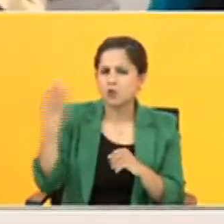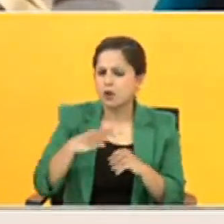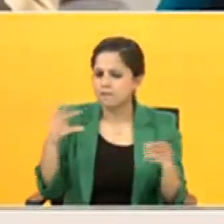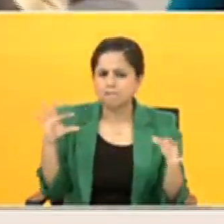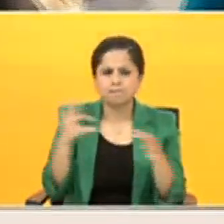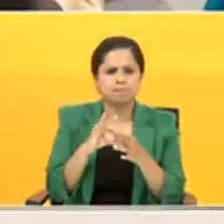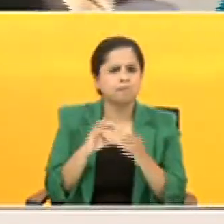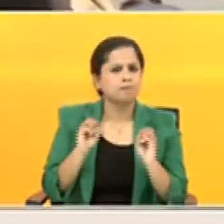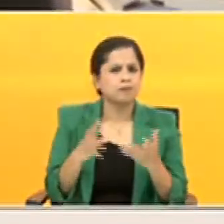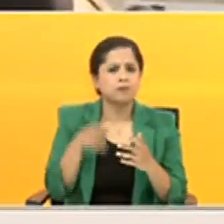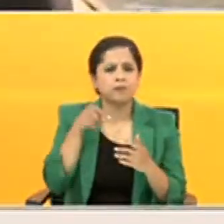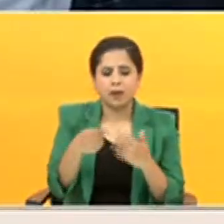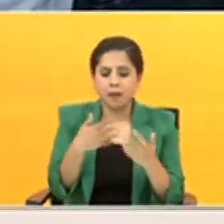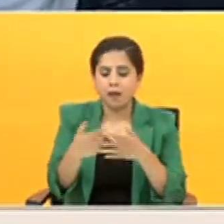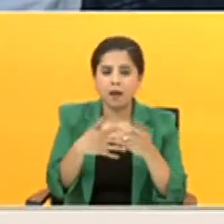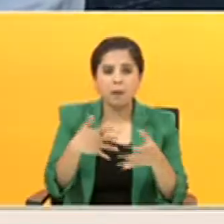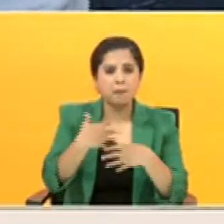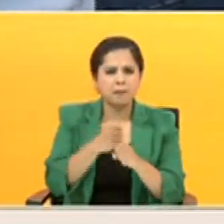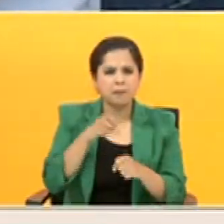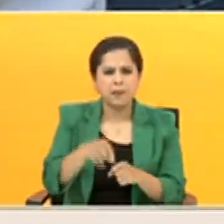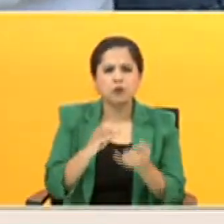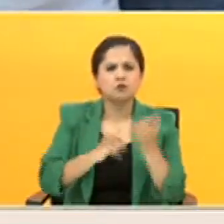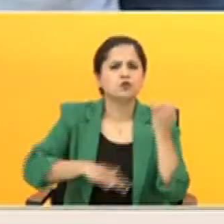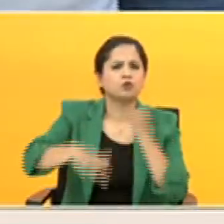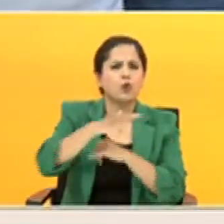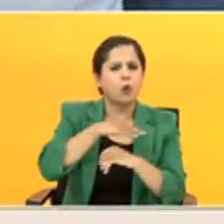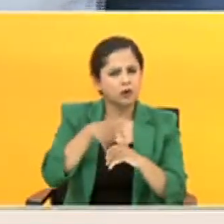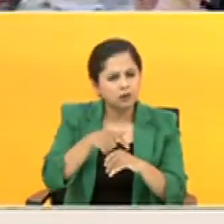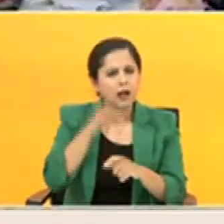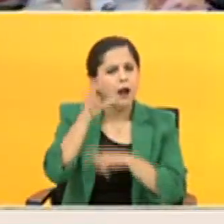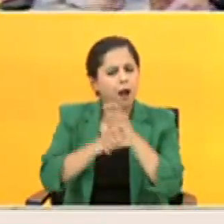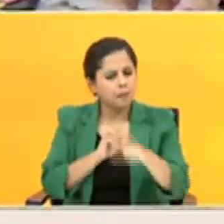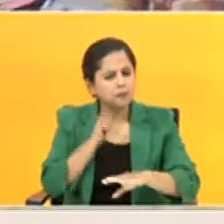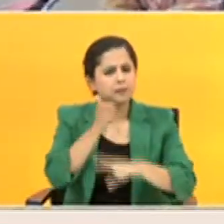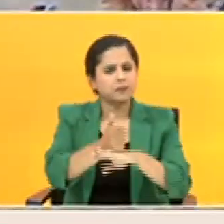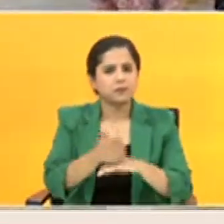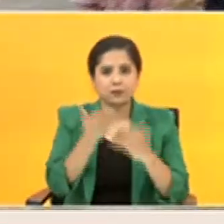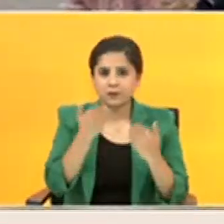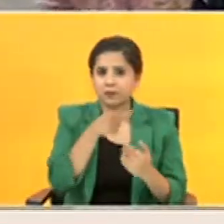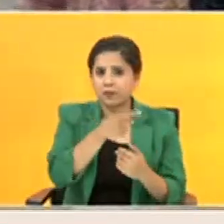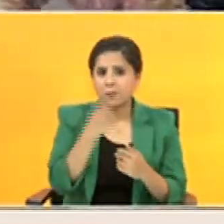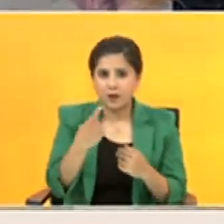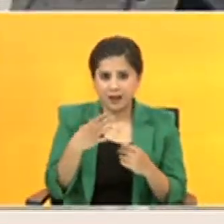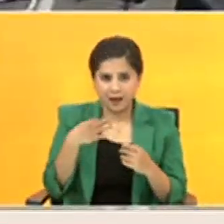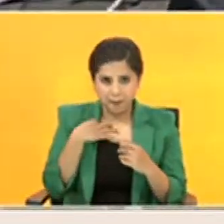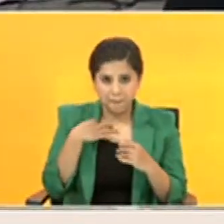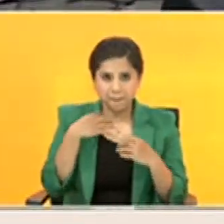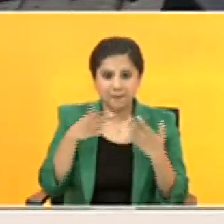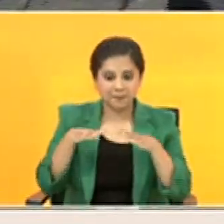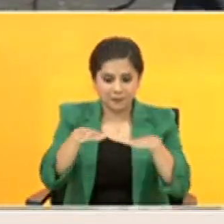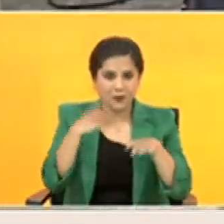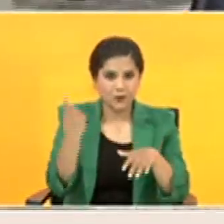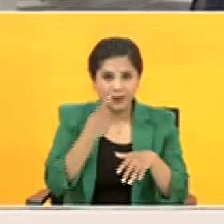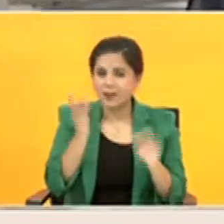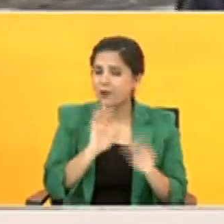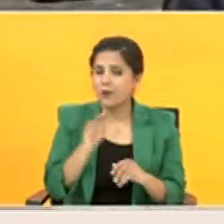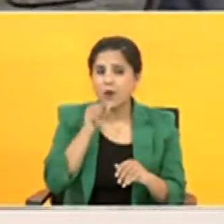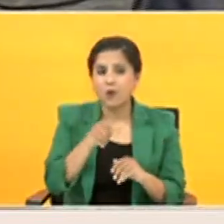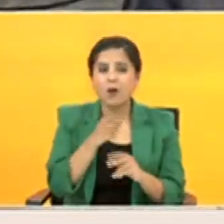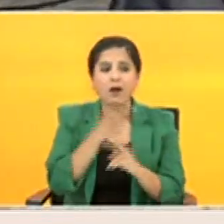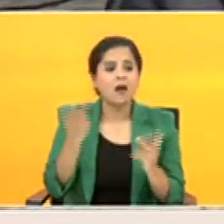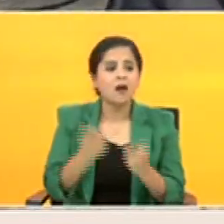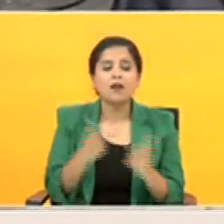और इसे बनाया एक सोशल एंटरप्राइज। अब उनके यहाँ केवल कपड़े नहीं बनते, उनके